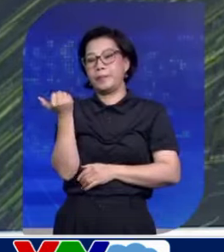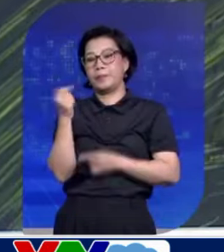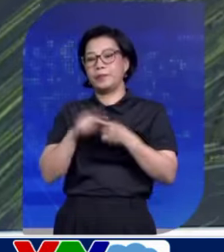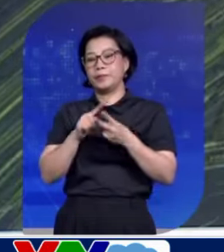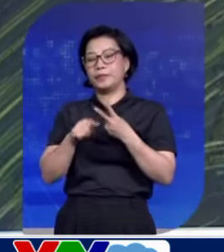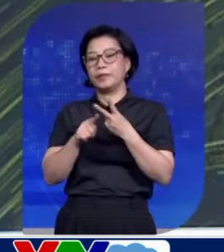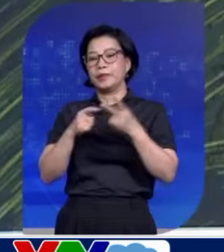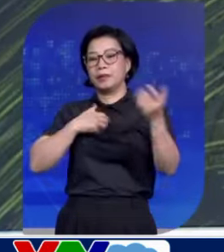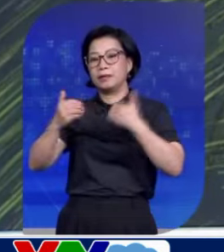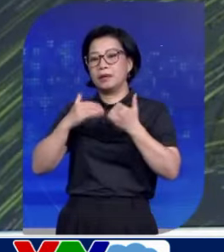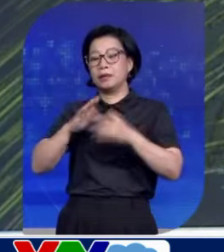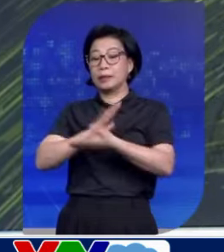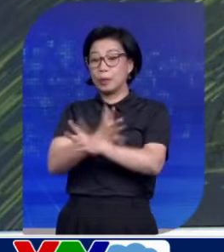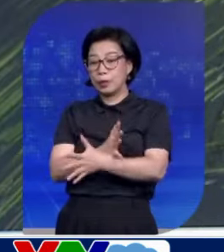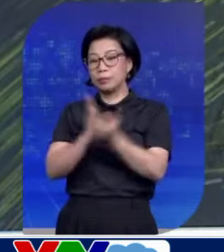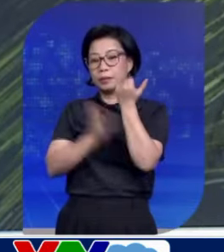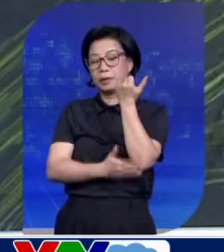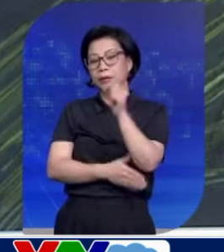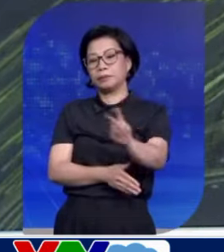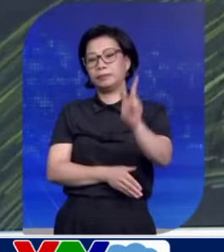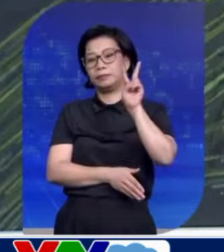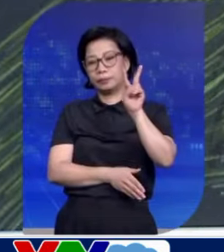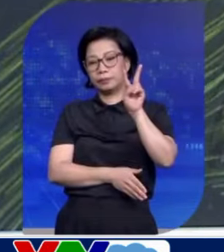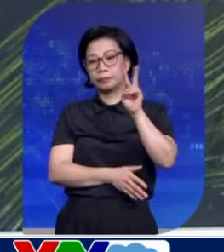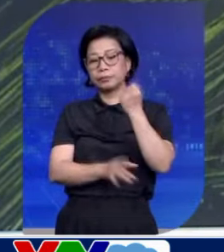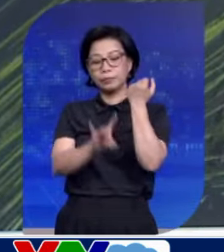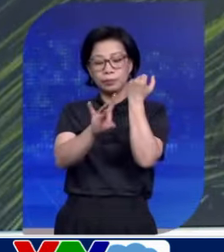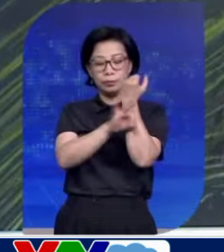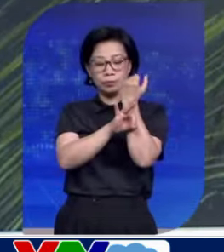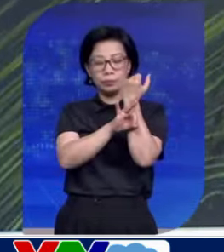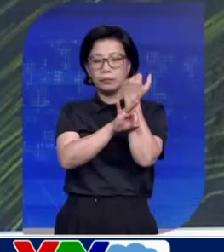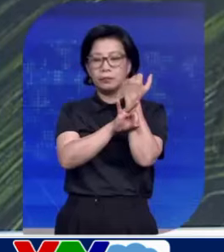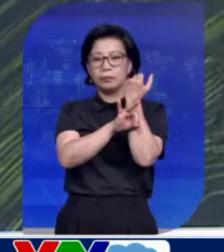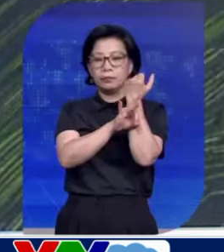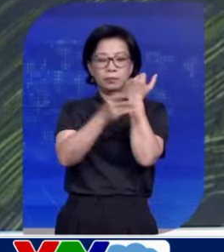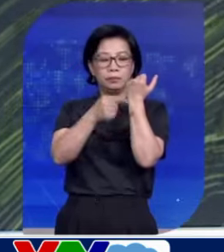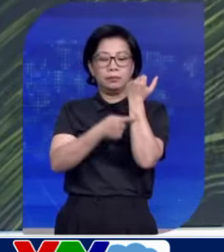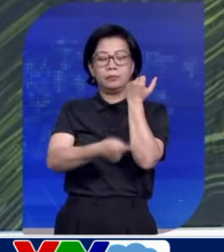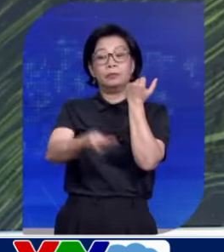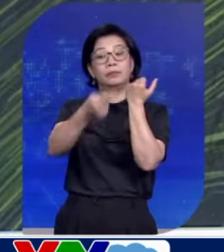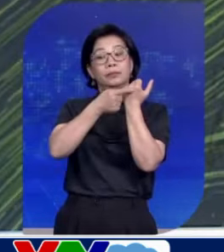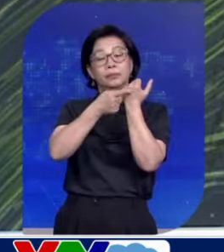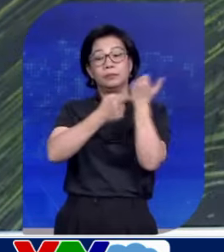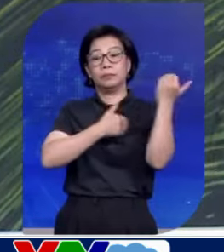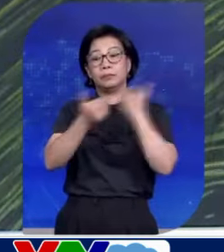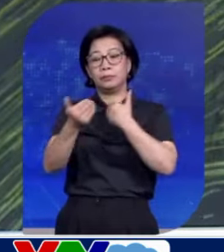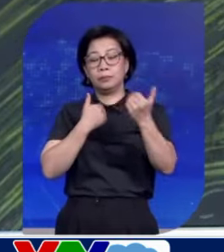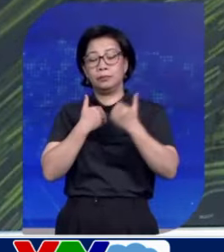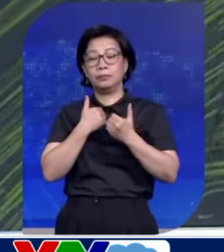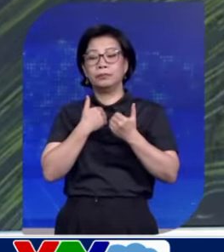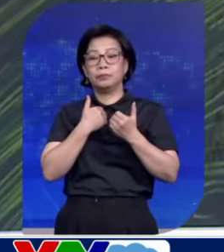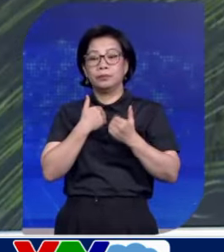mưa cho khu vực Tây Nguyên và Nam Bộ. Còn từ Thừa Thiên Huế trở ra hết khu vực Bắc Bộ thì là ảnh hưởng của giải hội tụ nhiệt